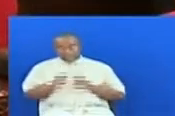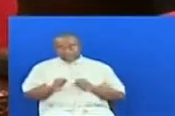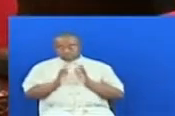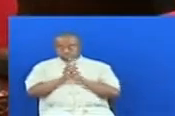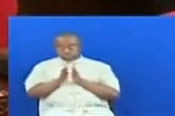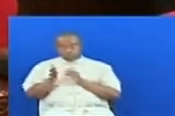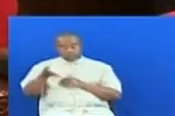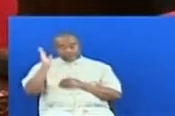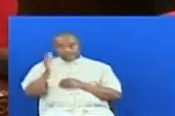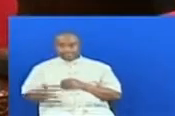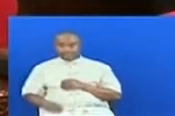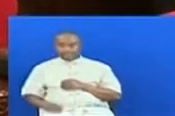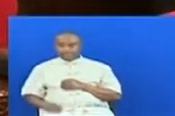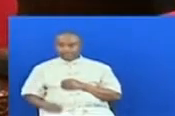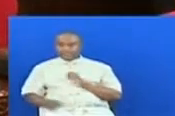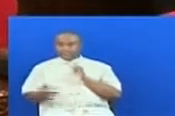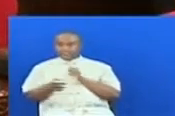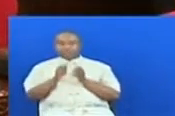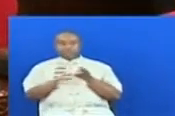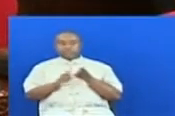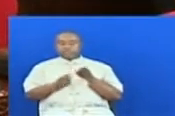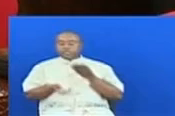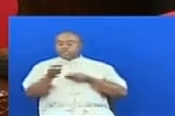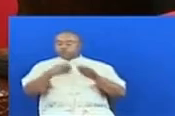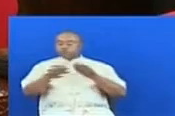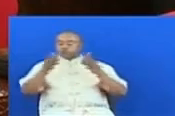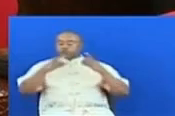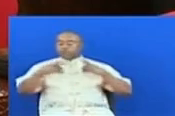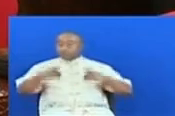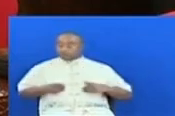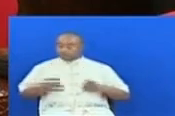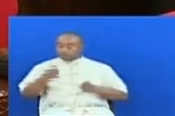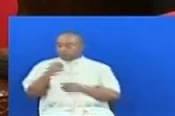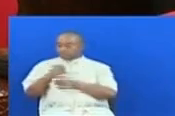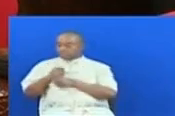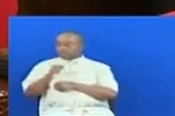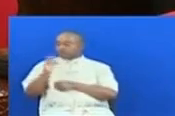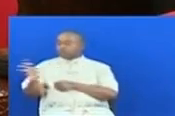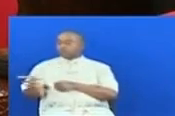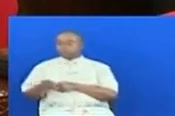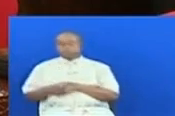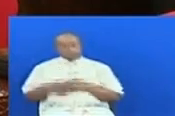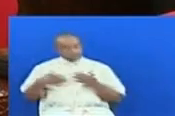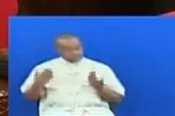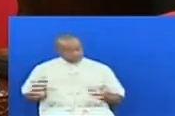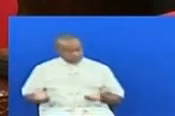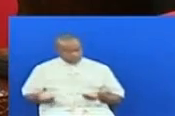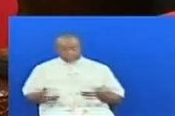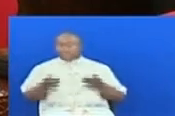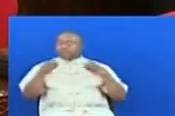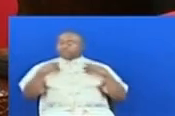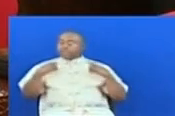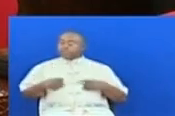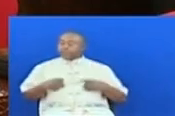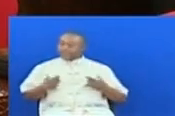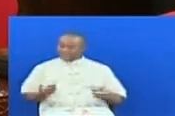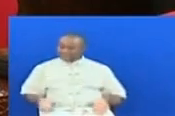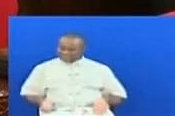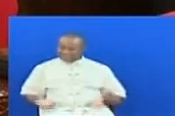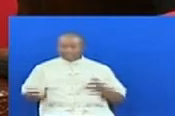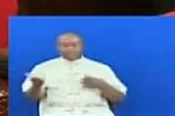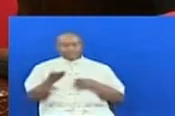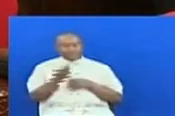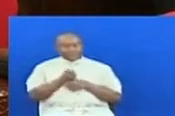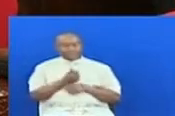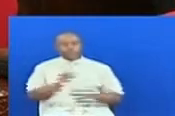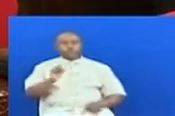kulisema ni ya posho ya madiwani na watumishi wa halmashauri. Jamani, madiwani wanapata hela kidogo,